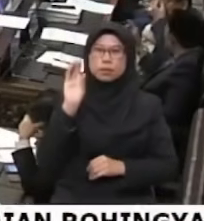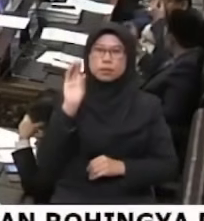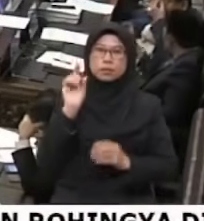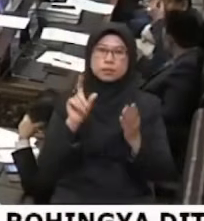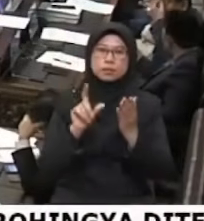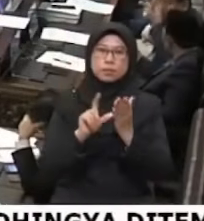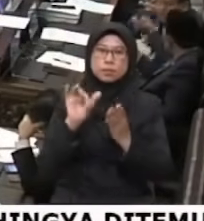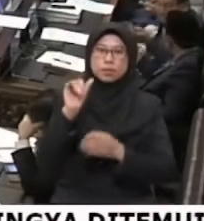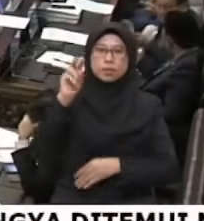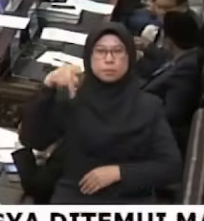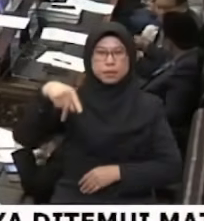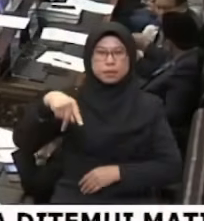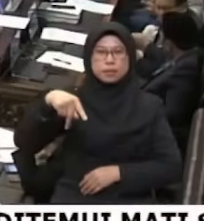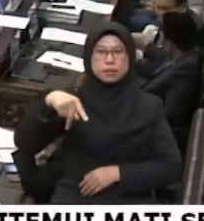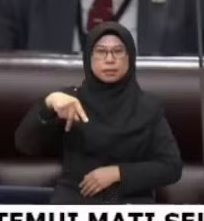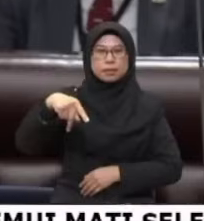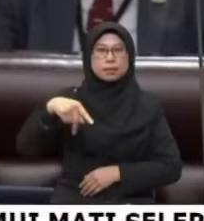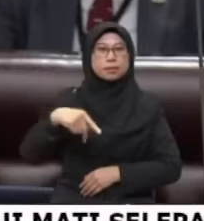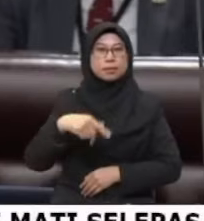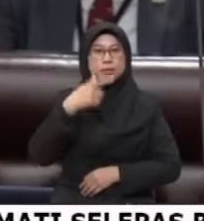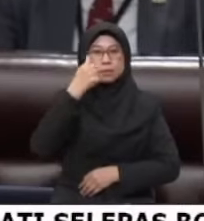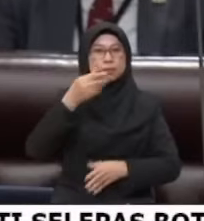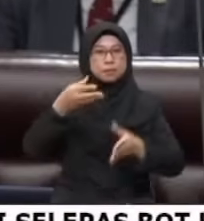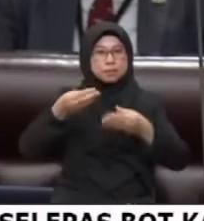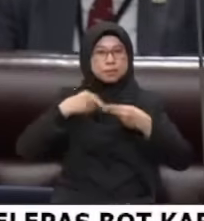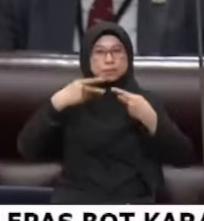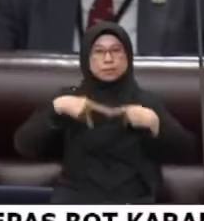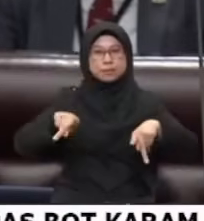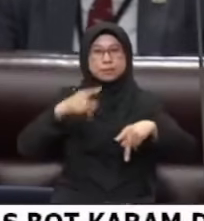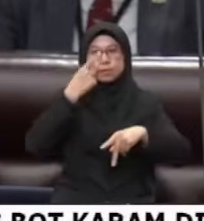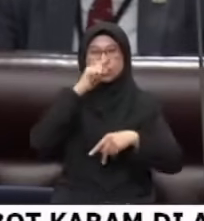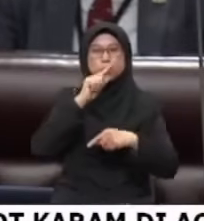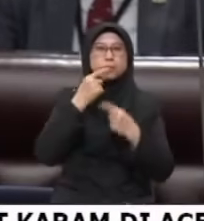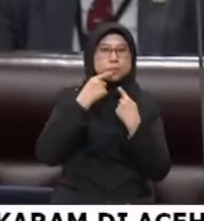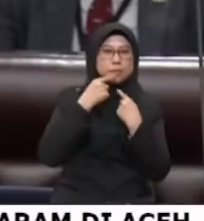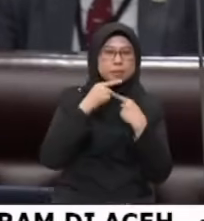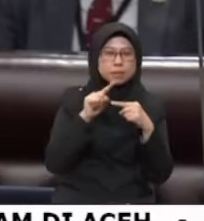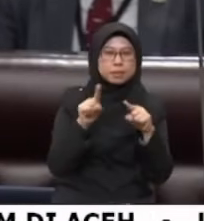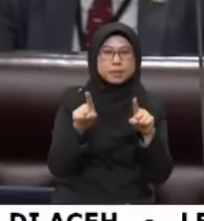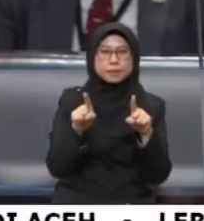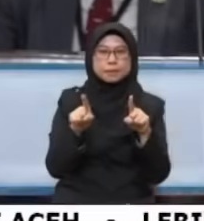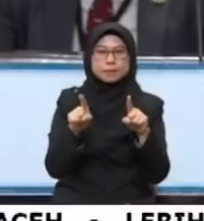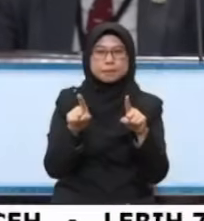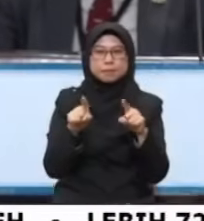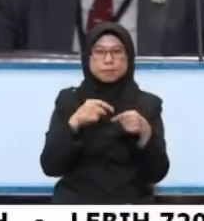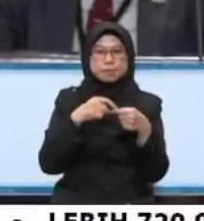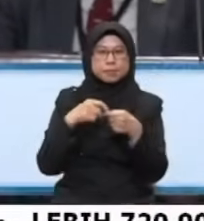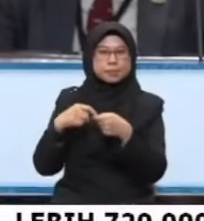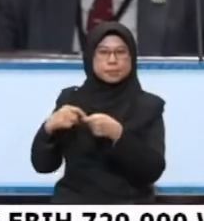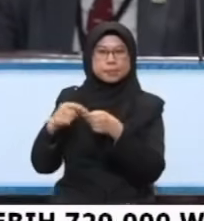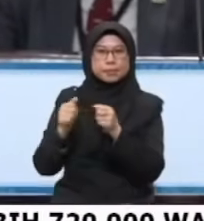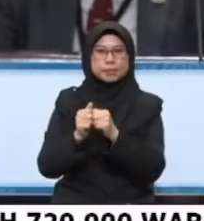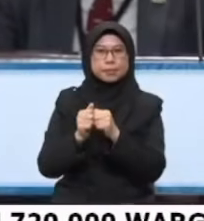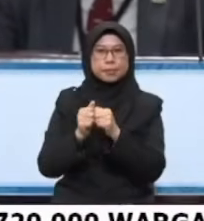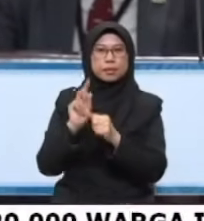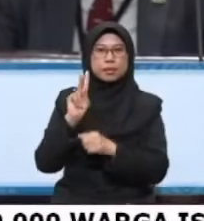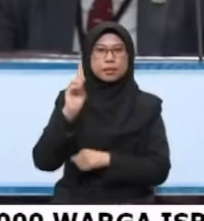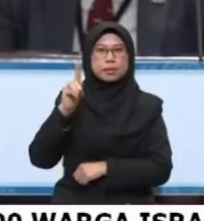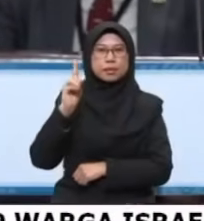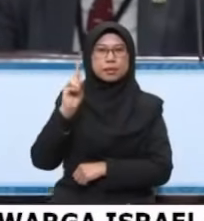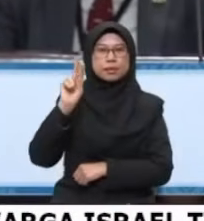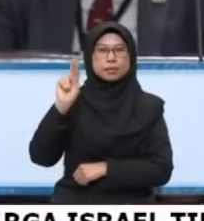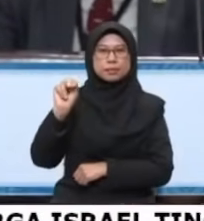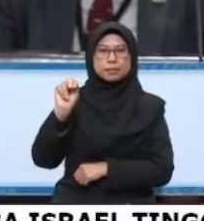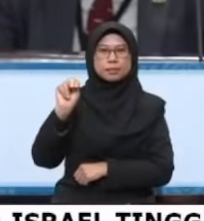kerana mengizinkan saya mengambil bahagian dalam menjawab perkara-perkara berkaitan dengan Kementerian Luar Negeri dalam